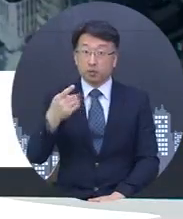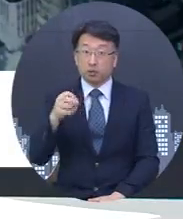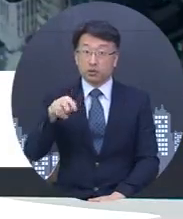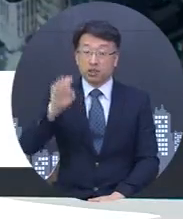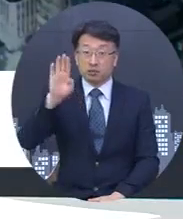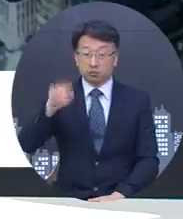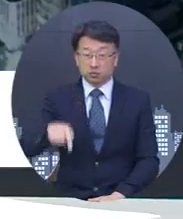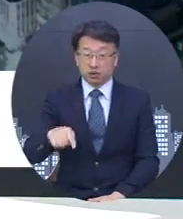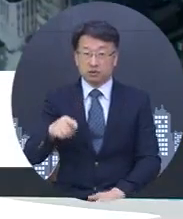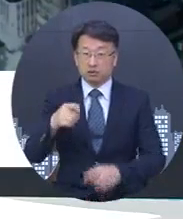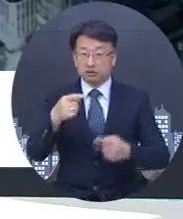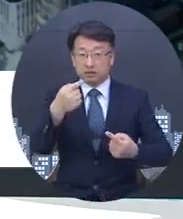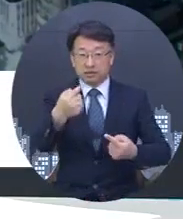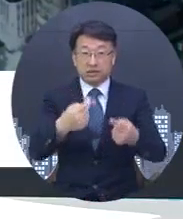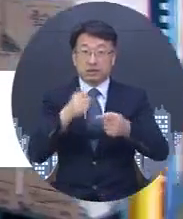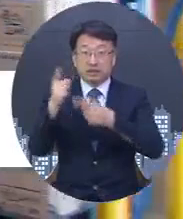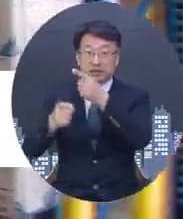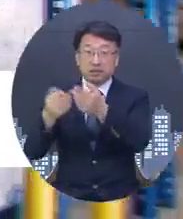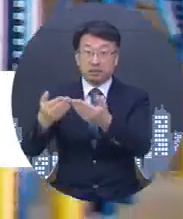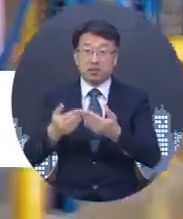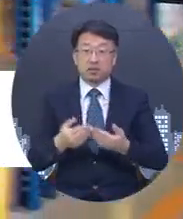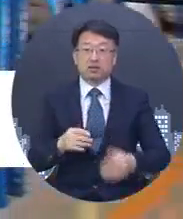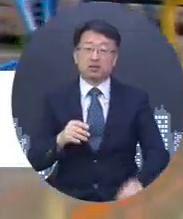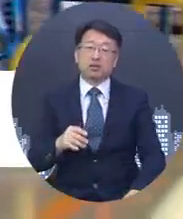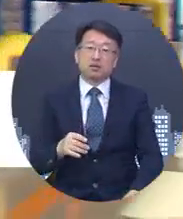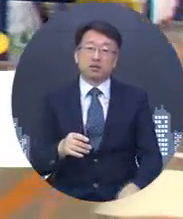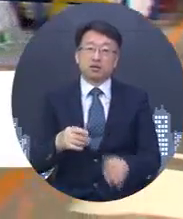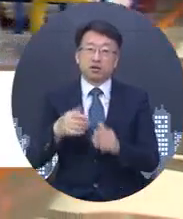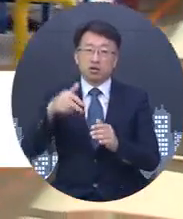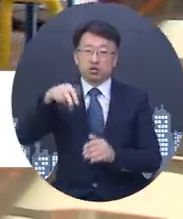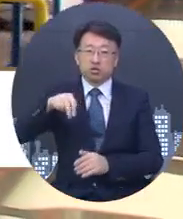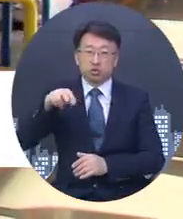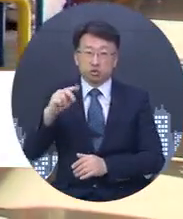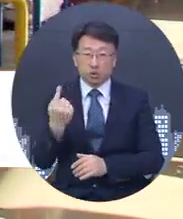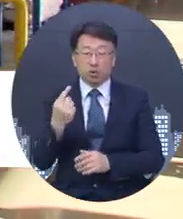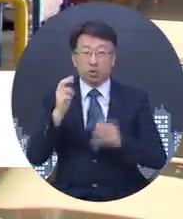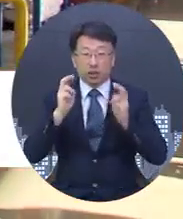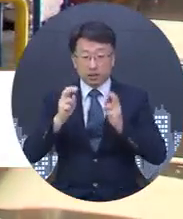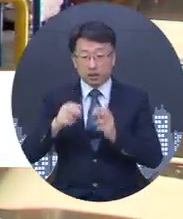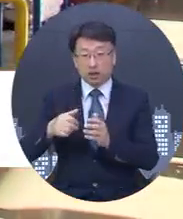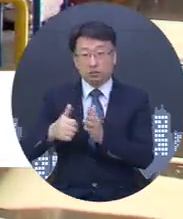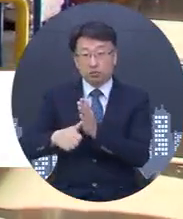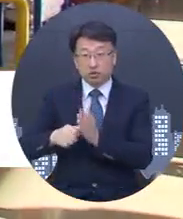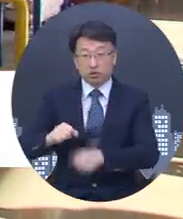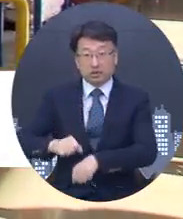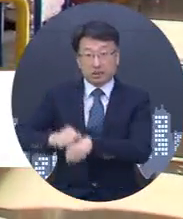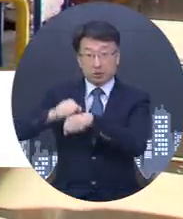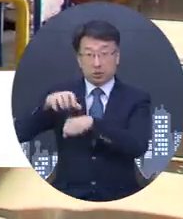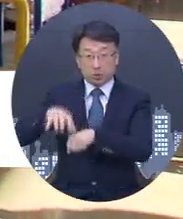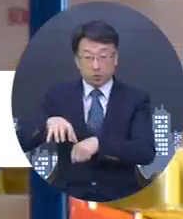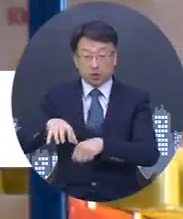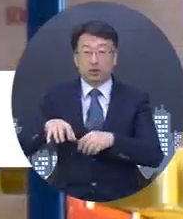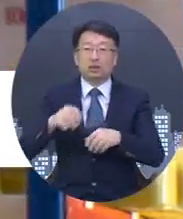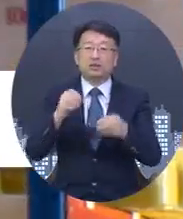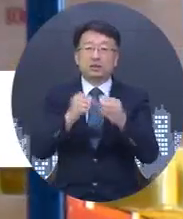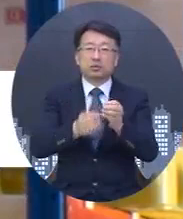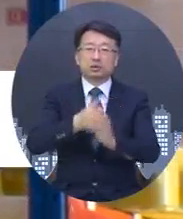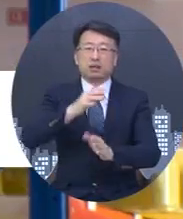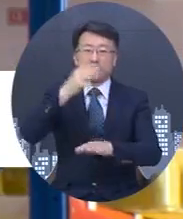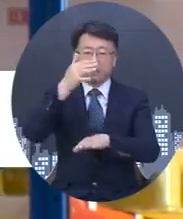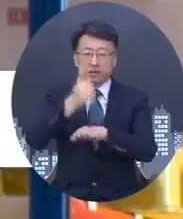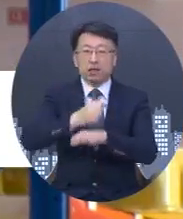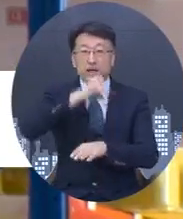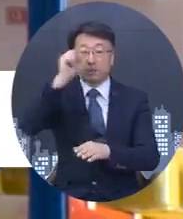산업통상자원부가 공모한 중소유통 풀필먼트 구축 시범사업의 주체로 창원시가 최종 선정됐습니다.